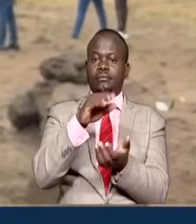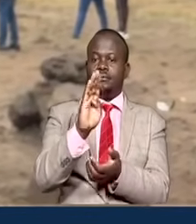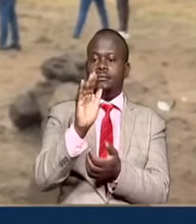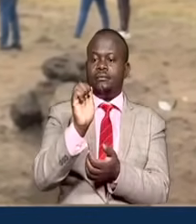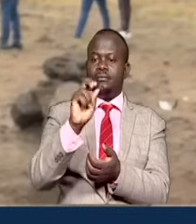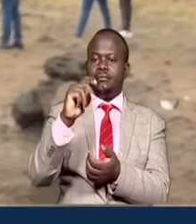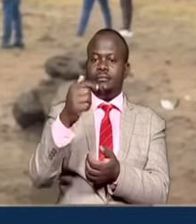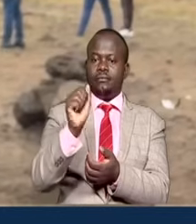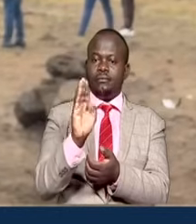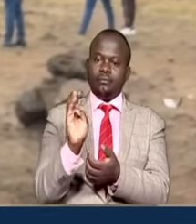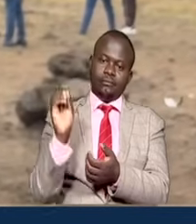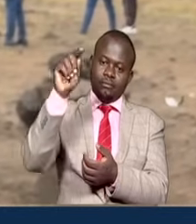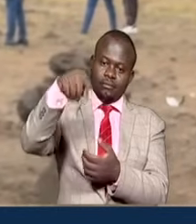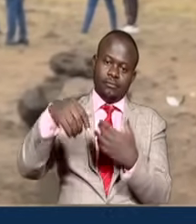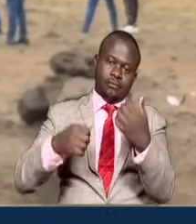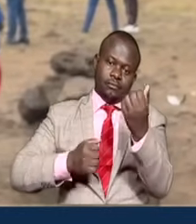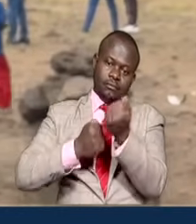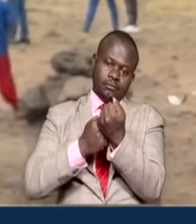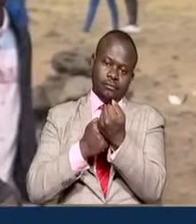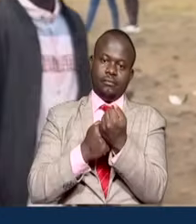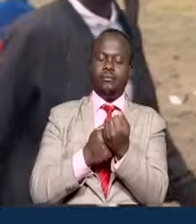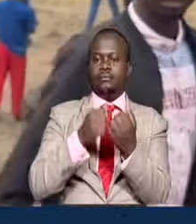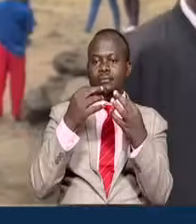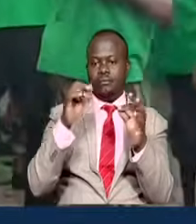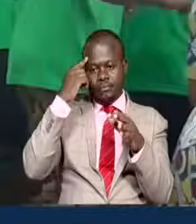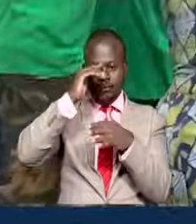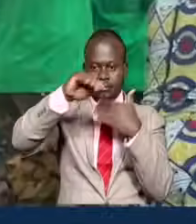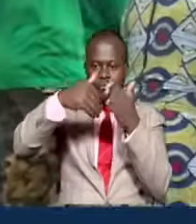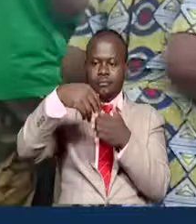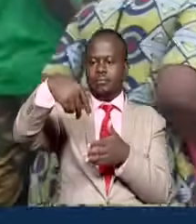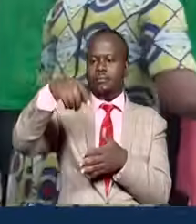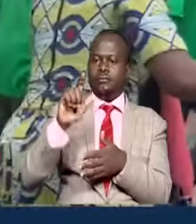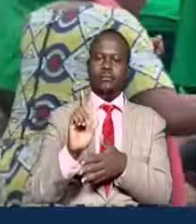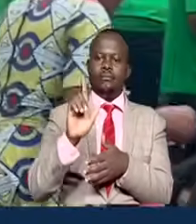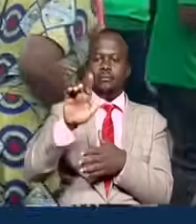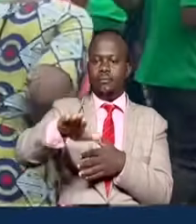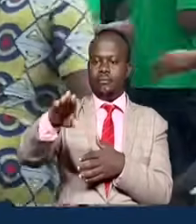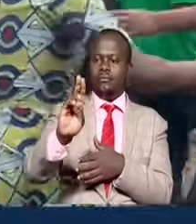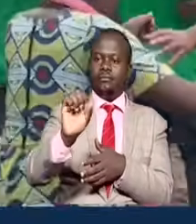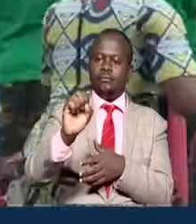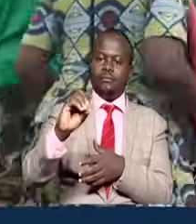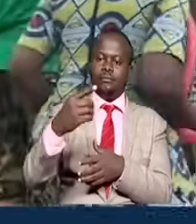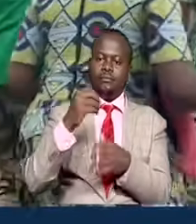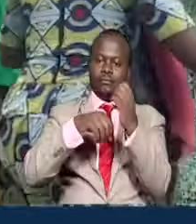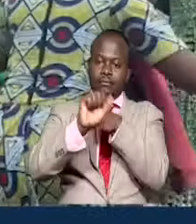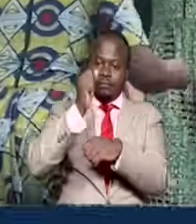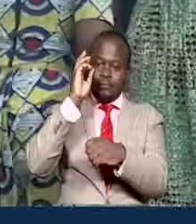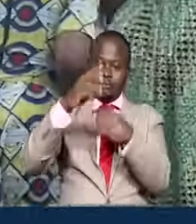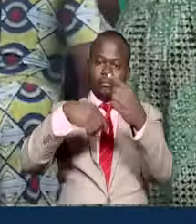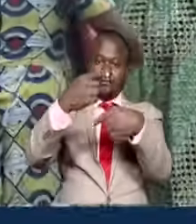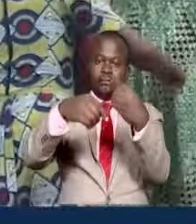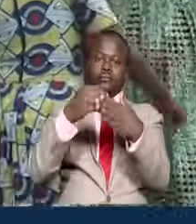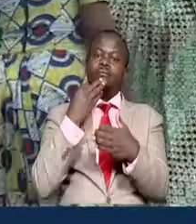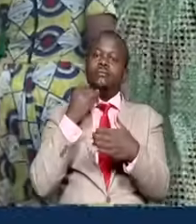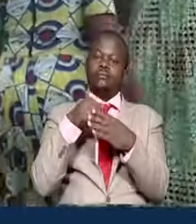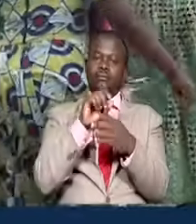niyo yaje gushyigikira ishyaka riharanira kwishyira ukizana kwa buri muntu PL hani busogo mu karere ka Musanze. Ni ibikorwa rero bizakomereza kwa gatatu